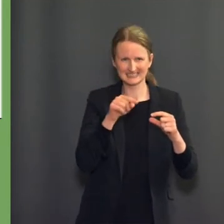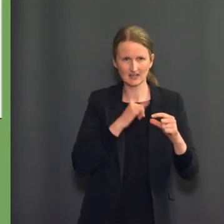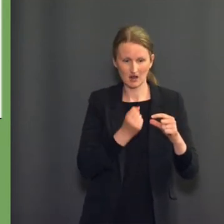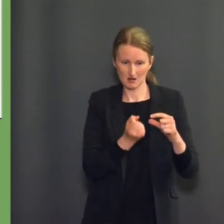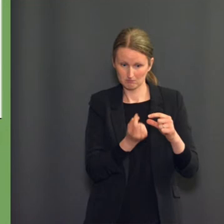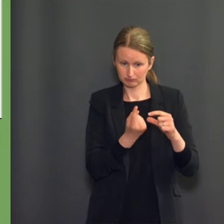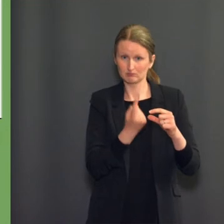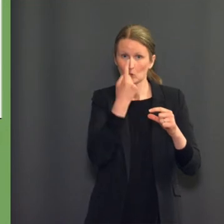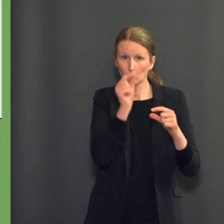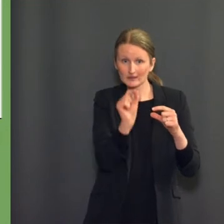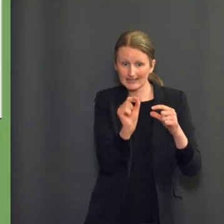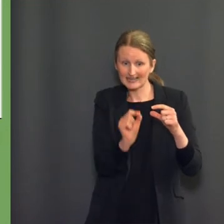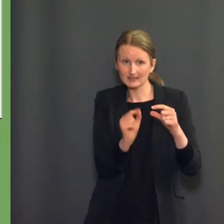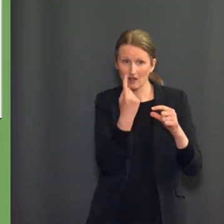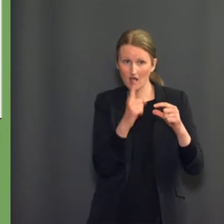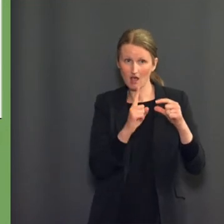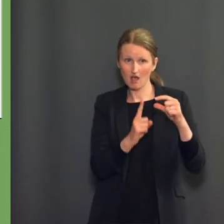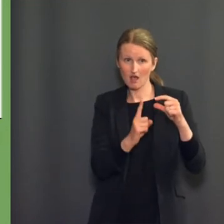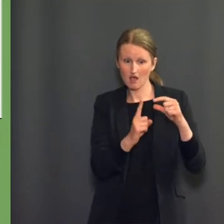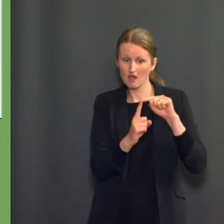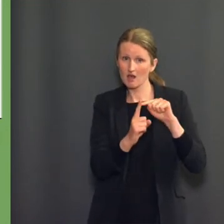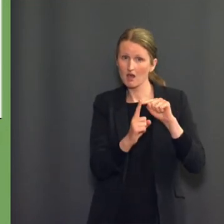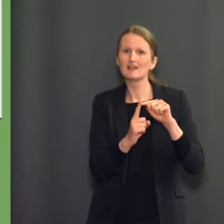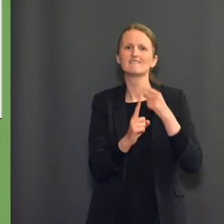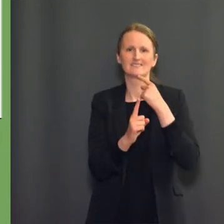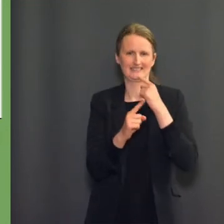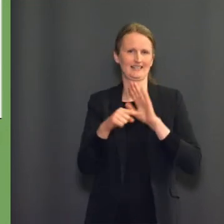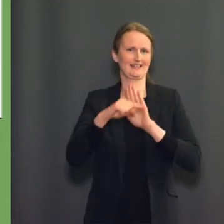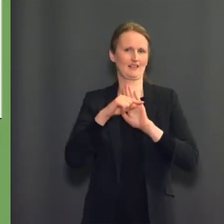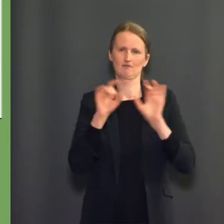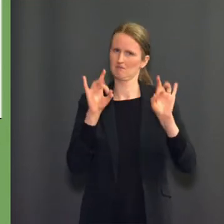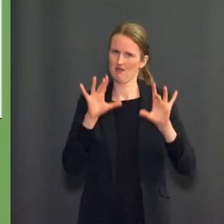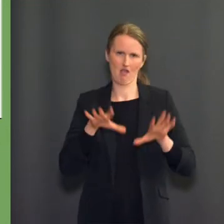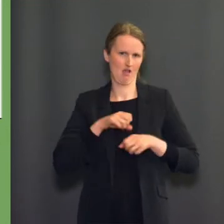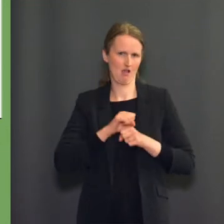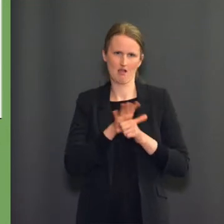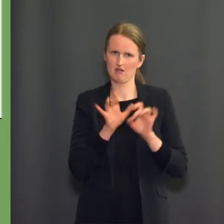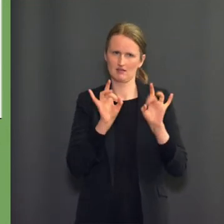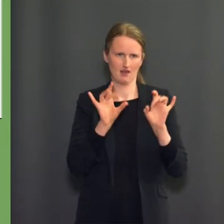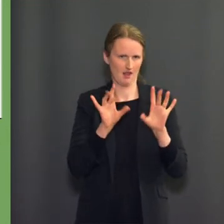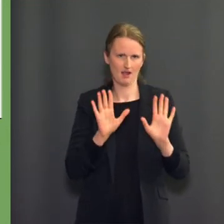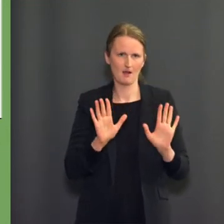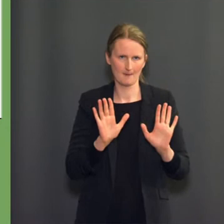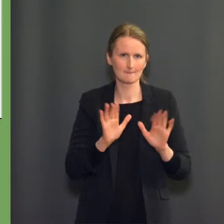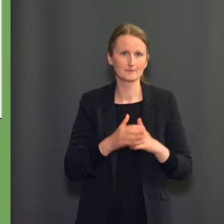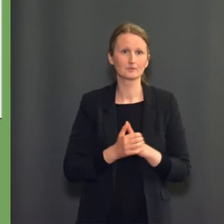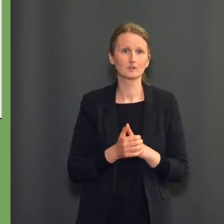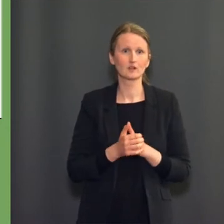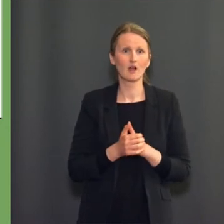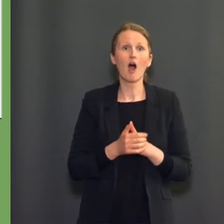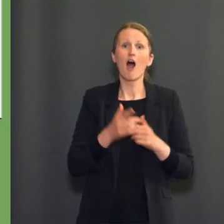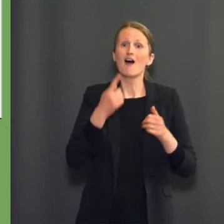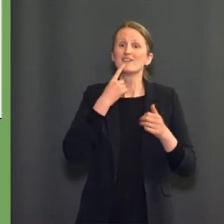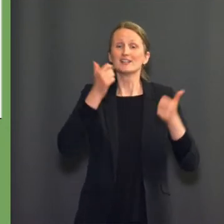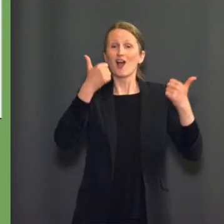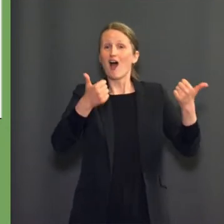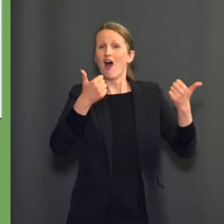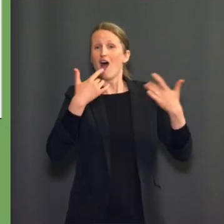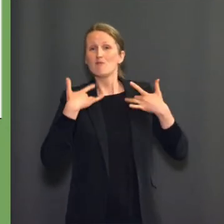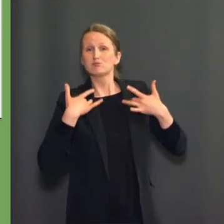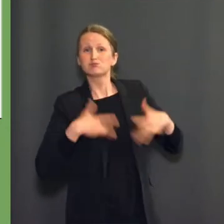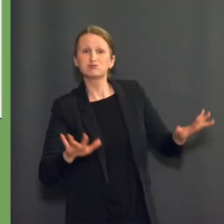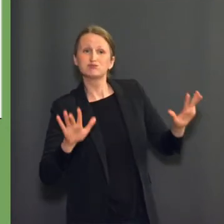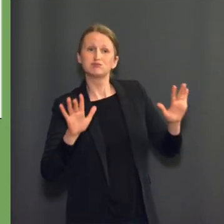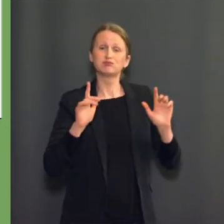règles de base. Gardez vos distances, portez un masque si nécessaire. Un autotest négatif n'est pas un